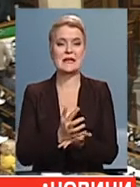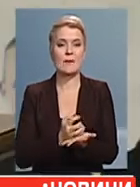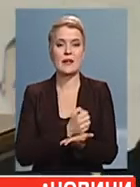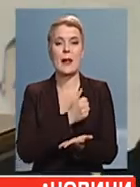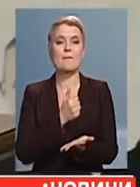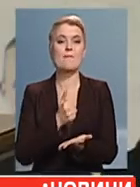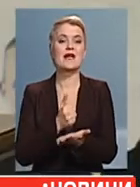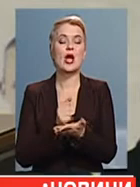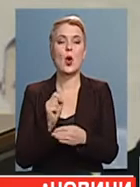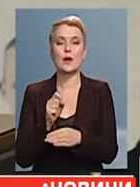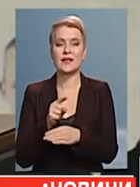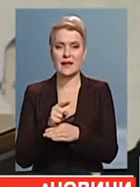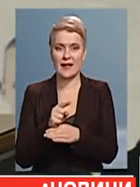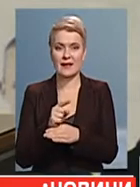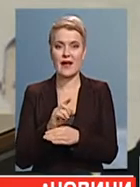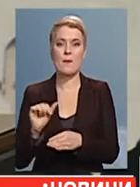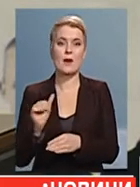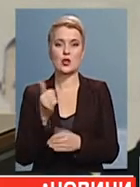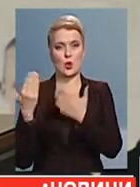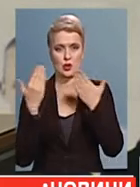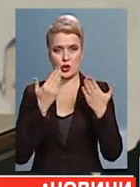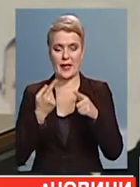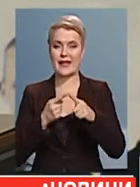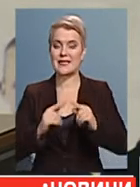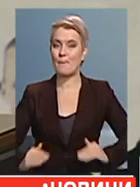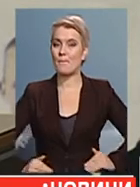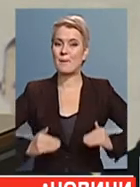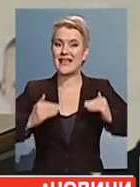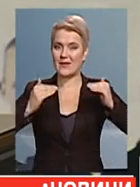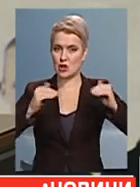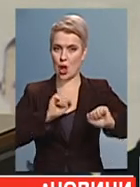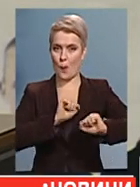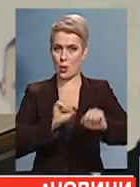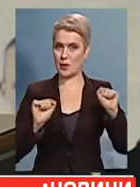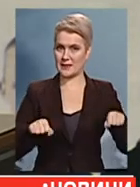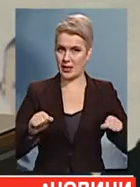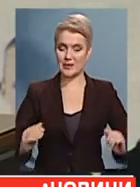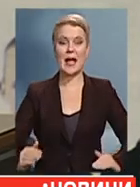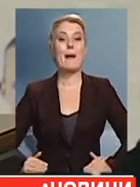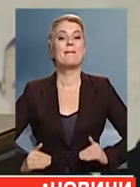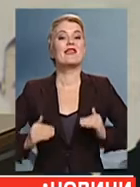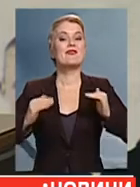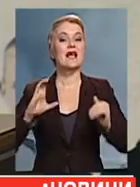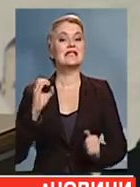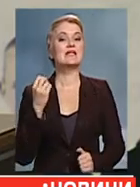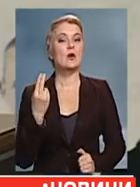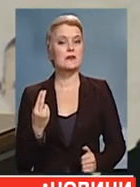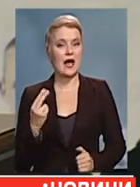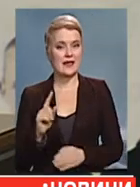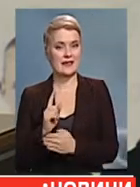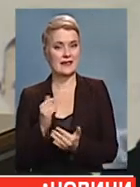читанні. Це підвищення обороноздатності, підвищення соціальних стандартів, розвиток